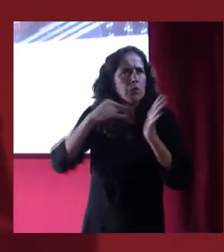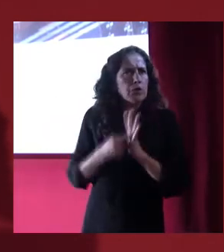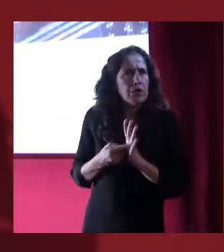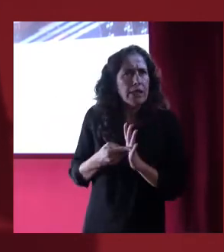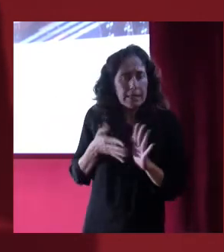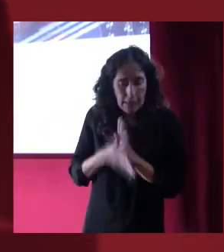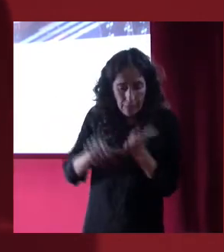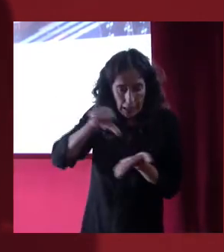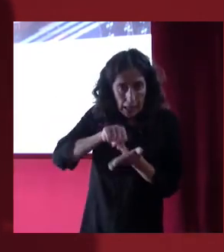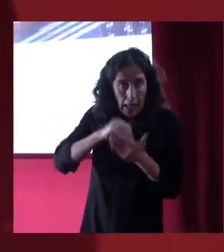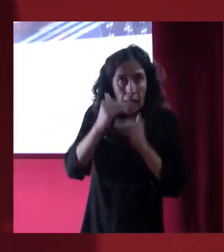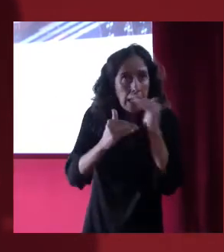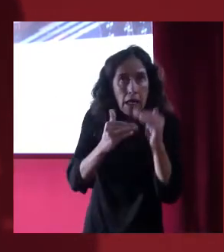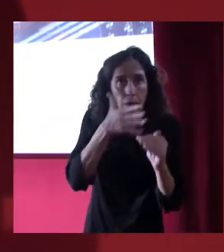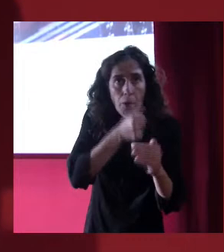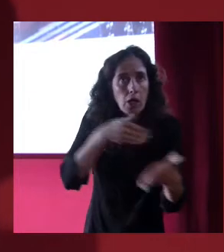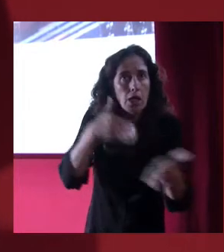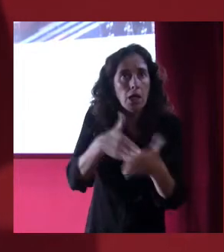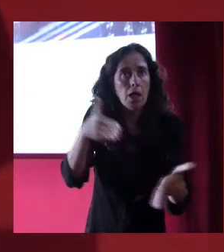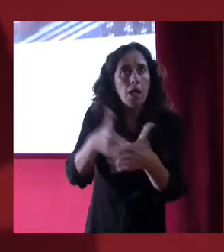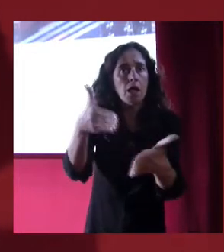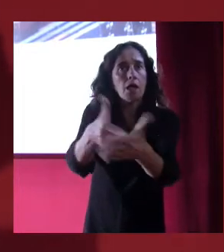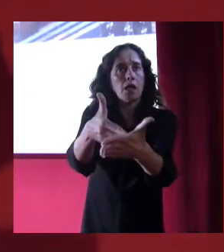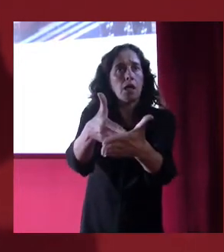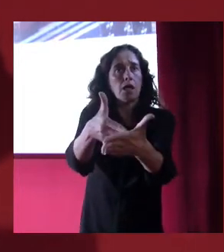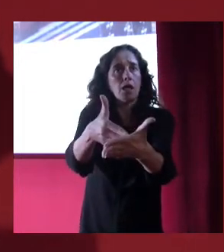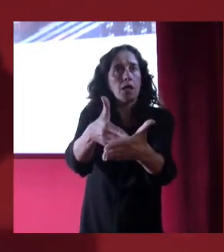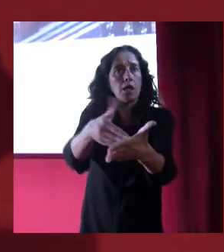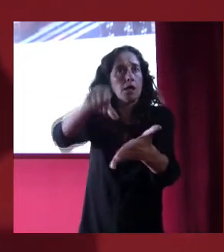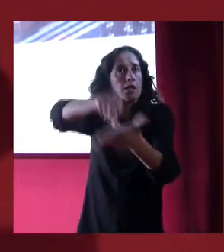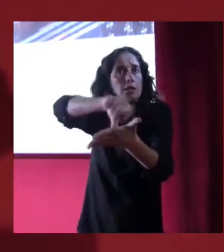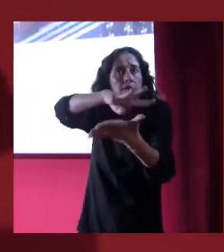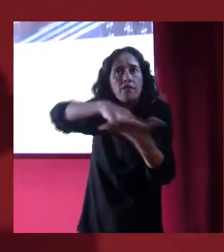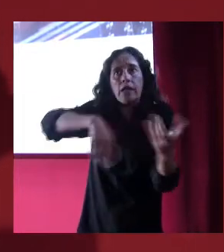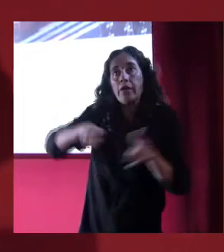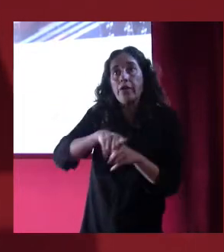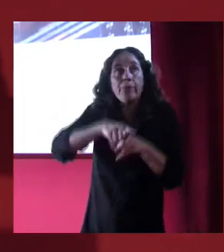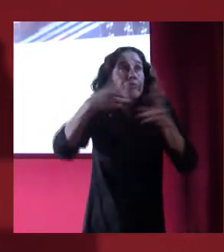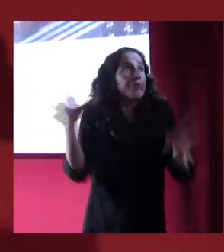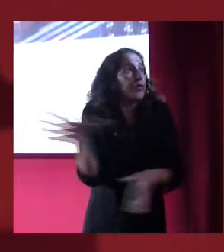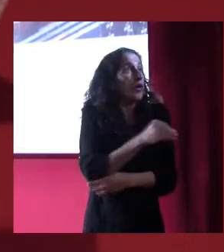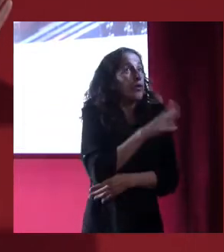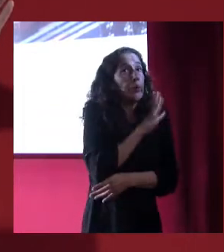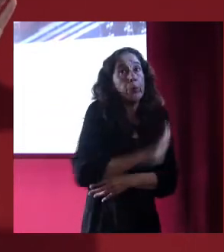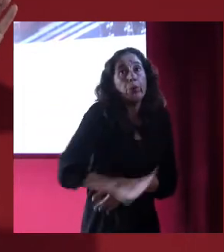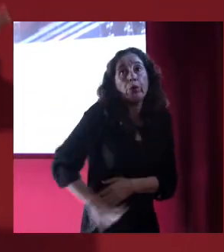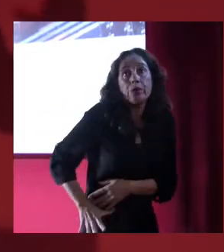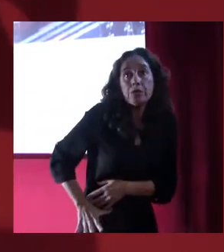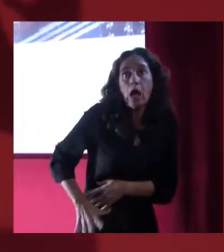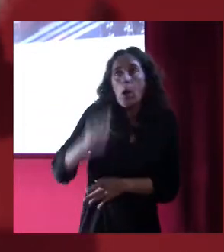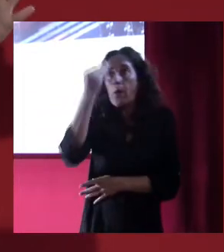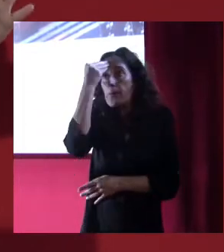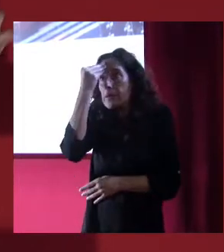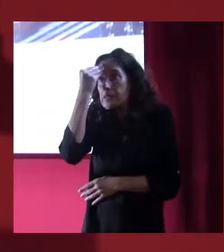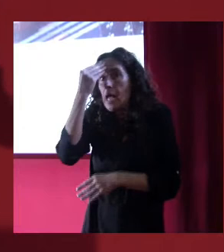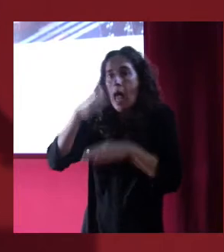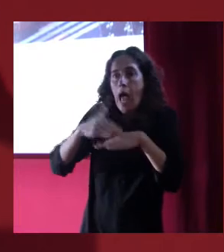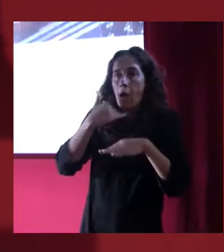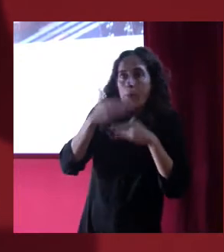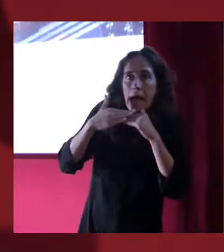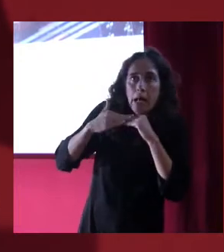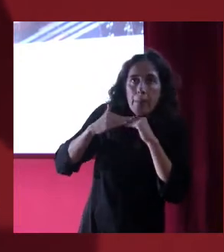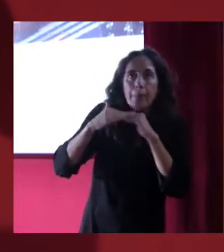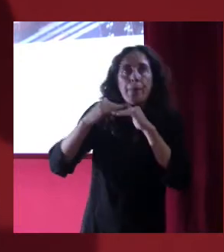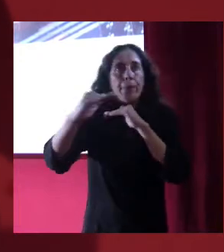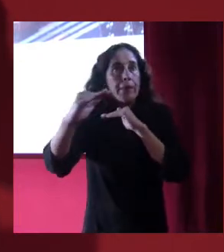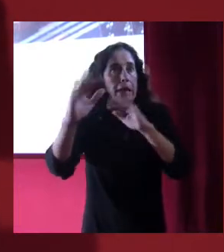ciutat no pot avançar. Tenim una Barcelona on tot és tàctic i efímer. Res està pensat per durar, res